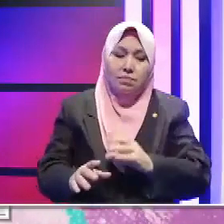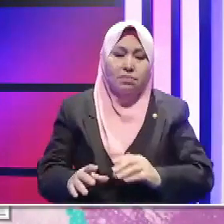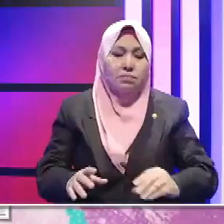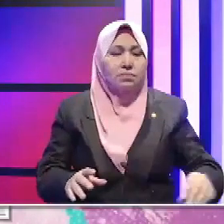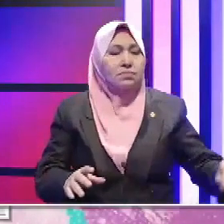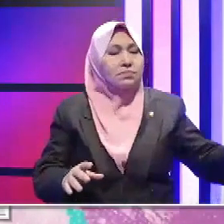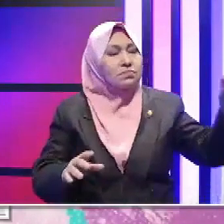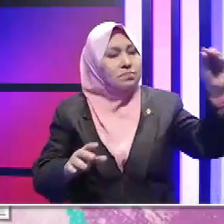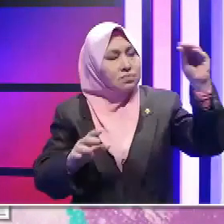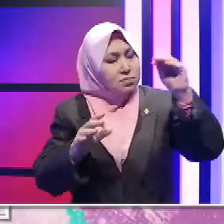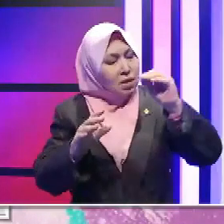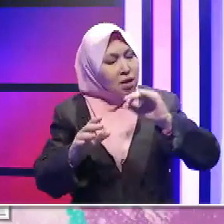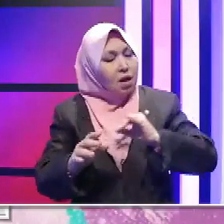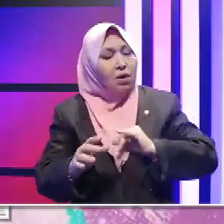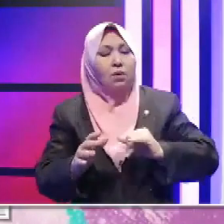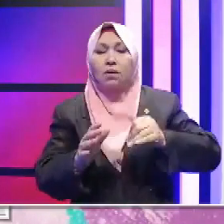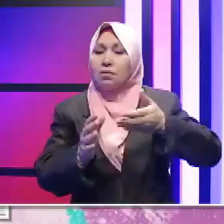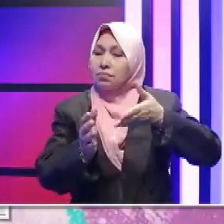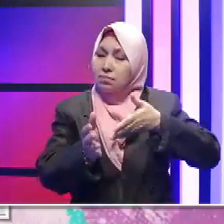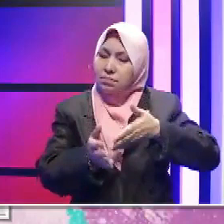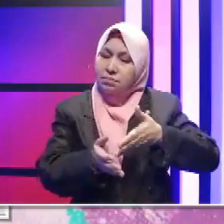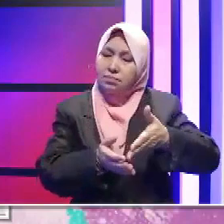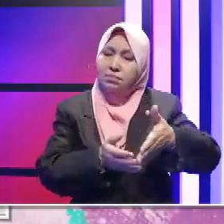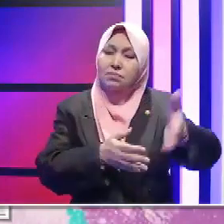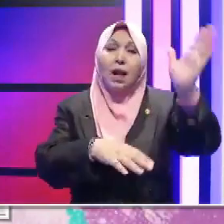sumsum May ini